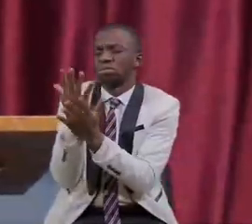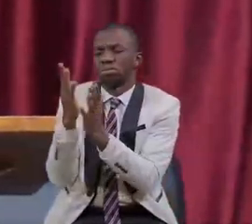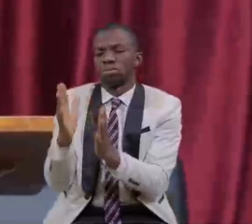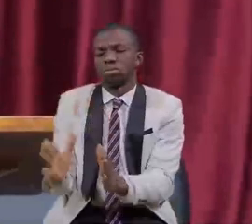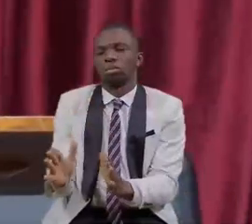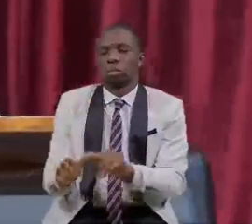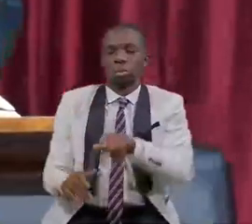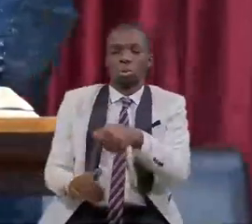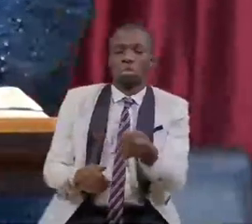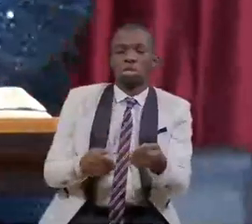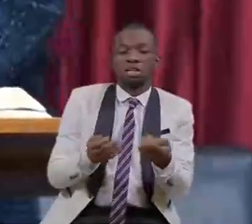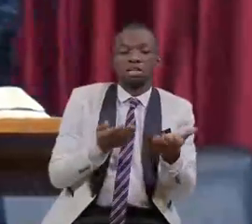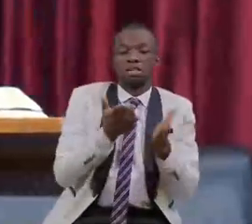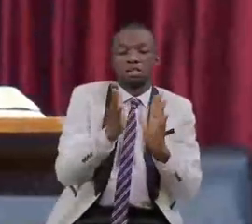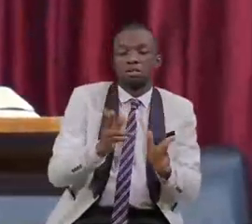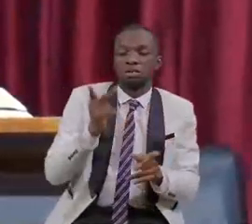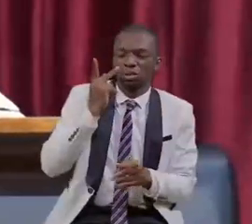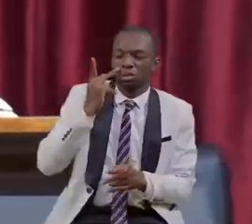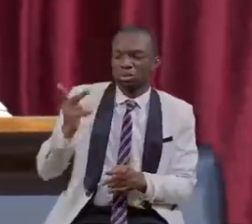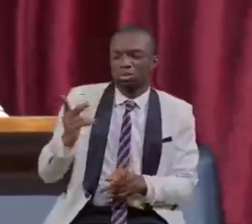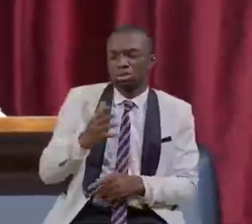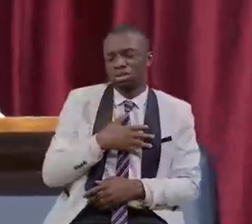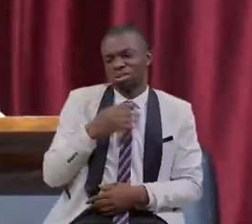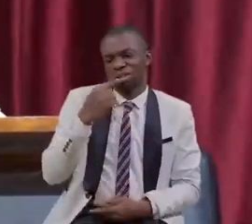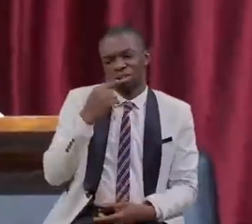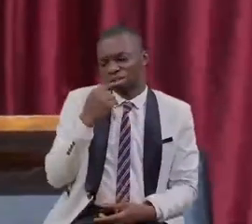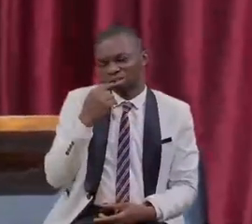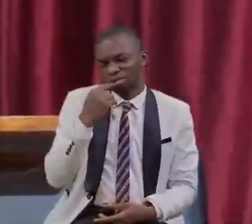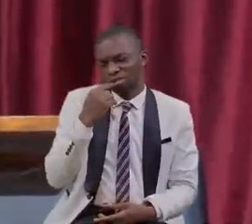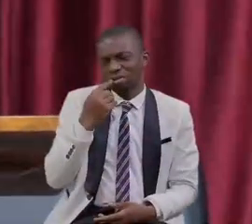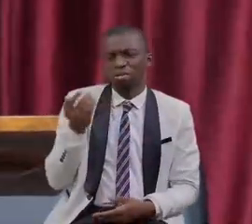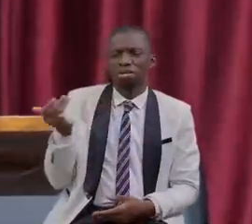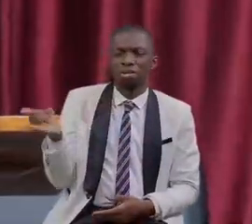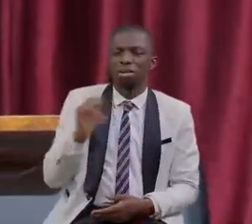Ses collègues serviteurs l'ont vu et l'ont rapporté au maître.